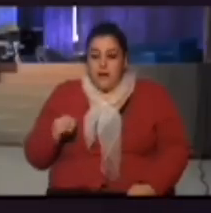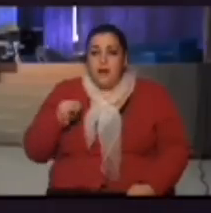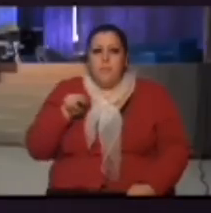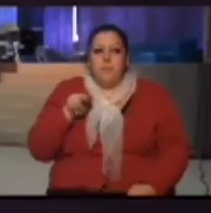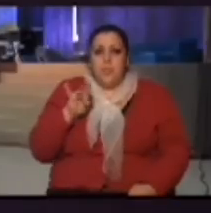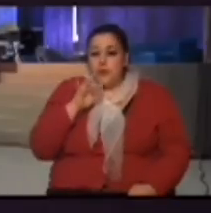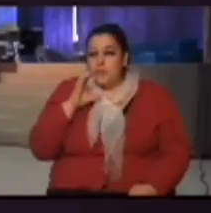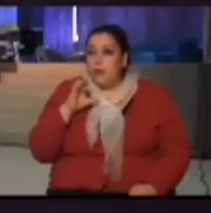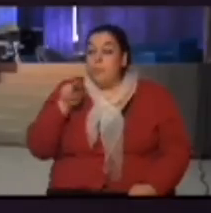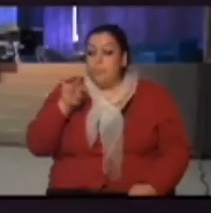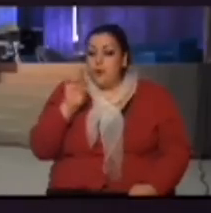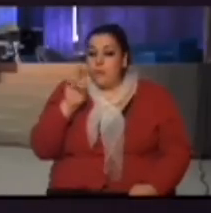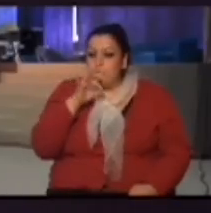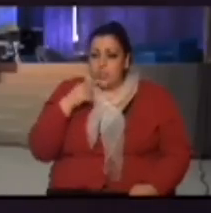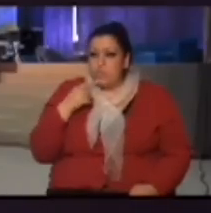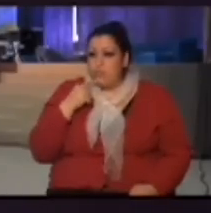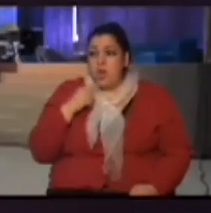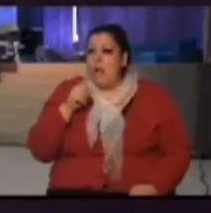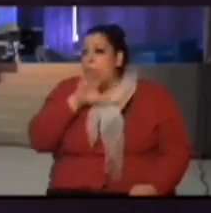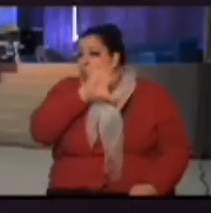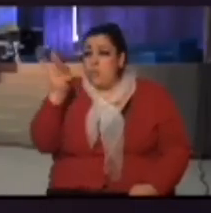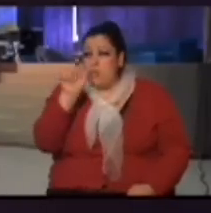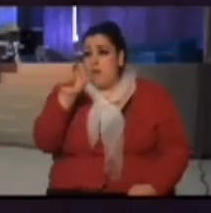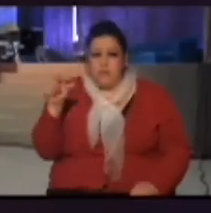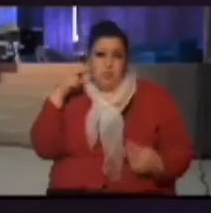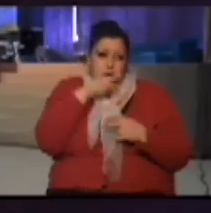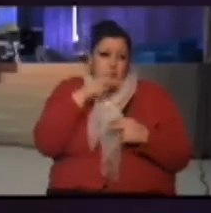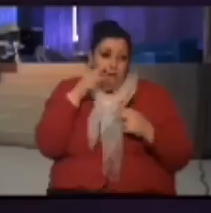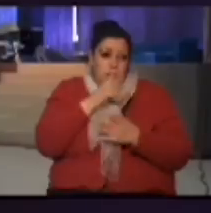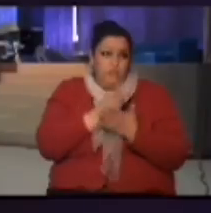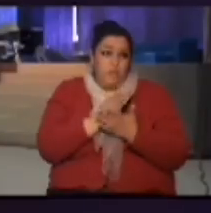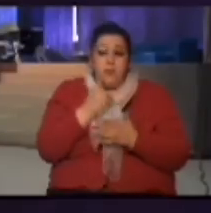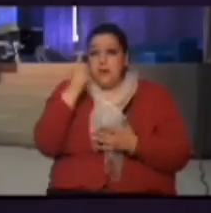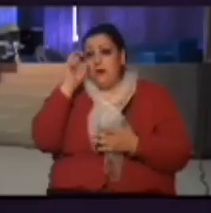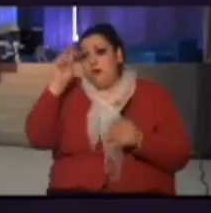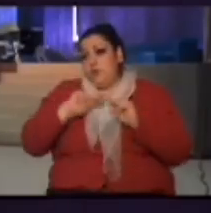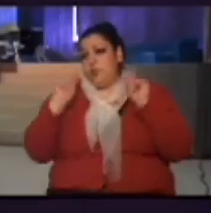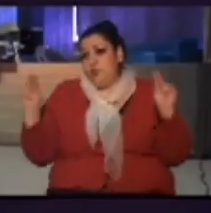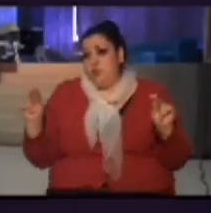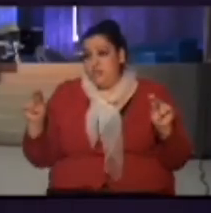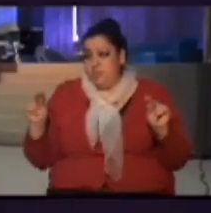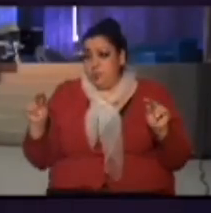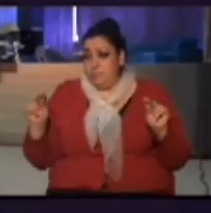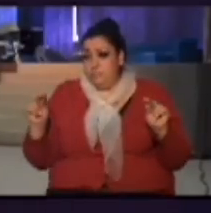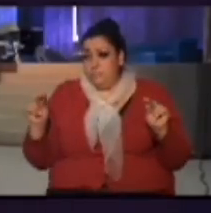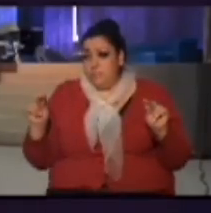լինի, միայն Աստվածը ճշմարիտ։ Երբ որ հայտնությունն ենք առնում, հայտնության հոգուց,